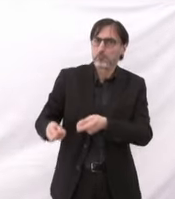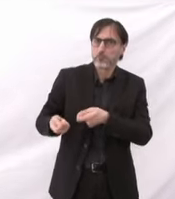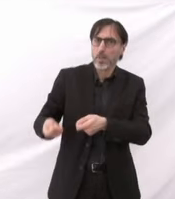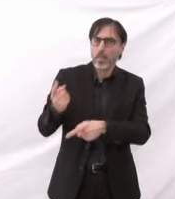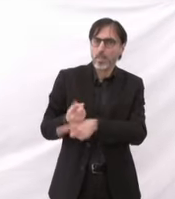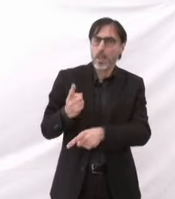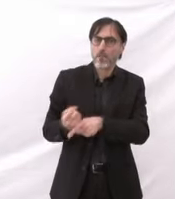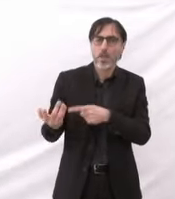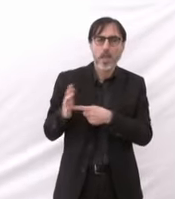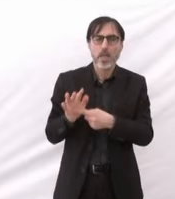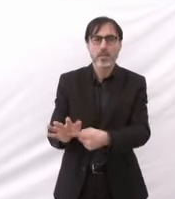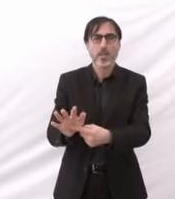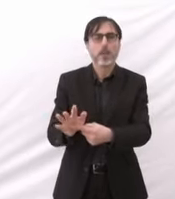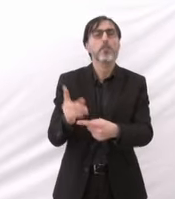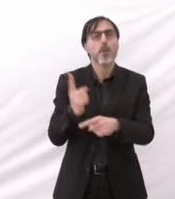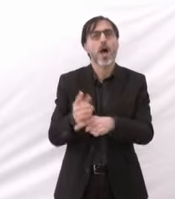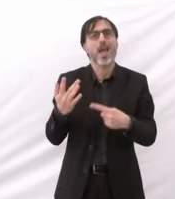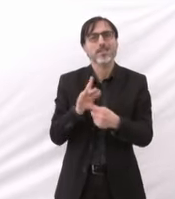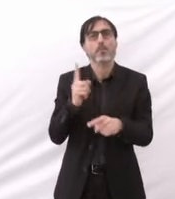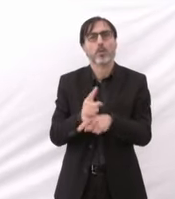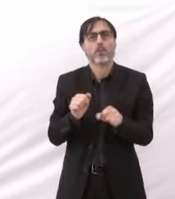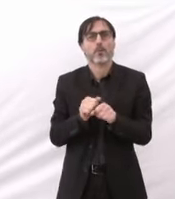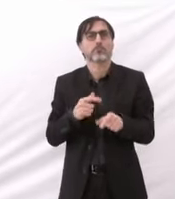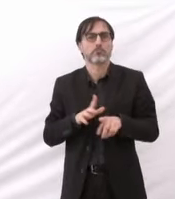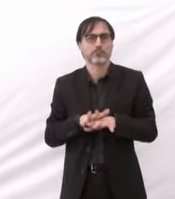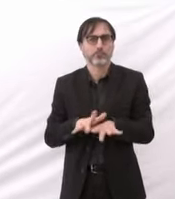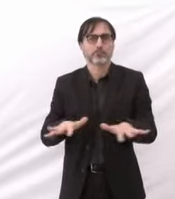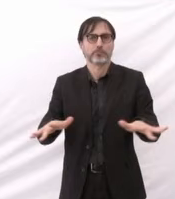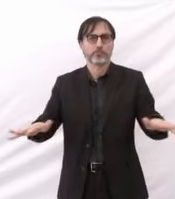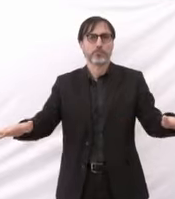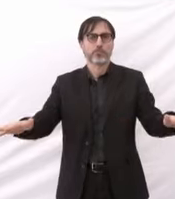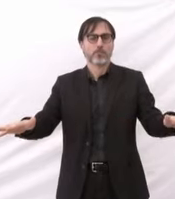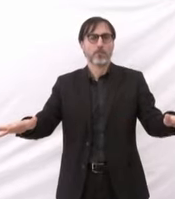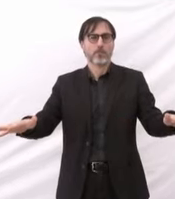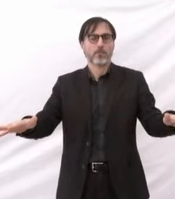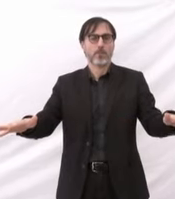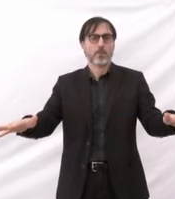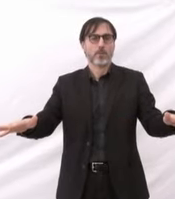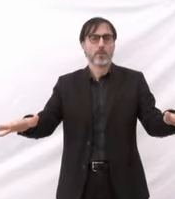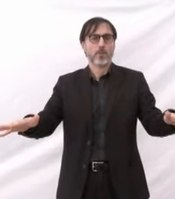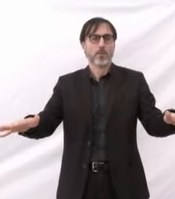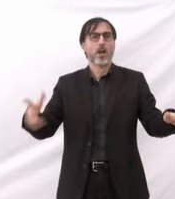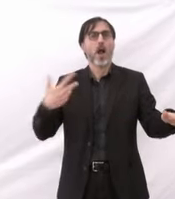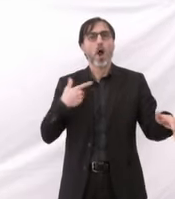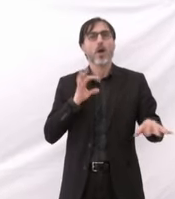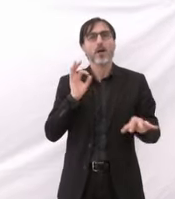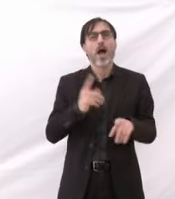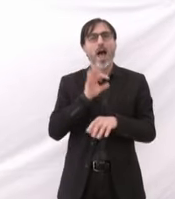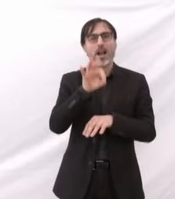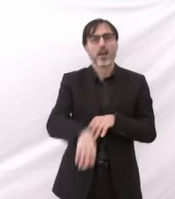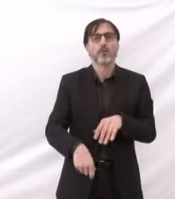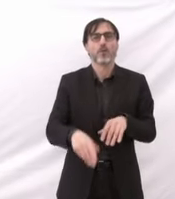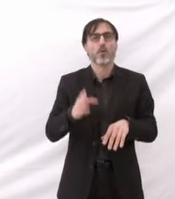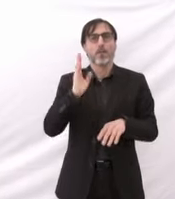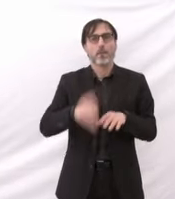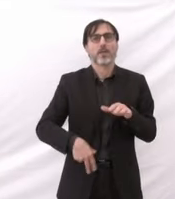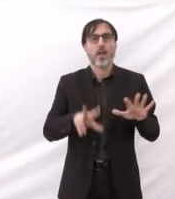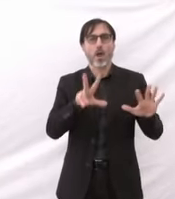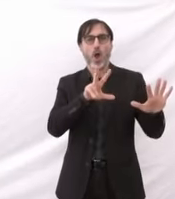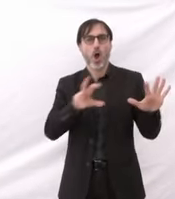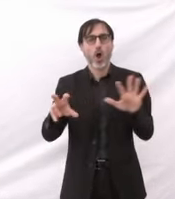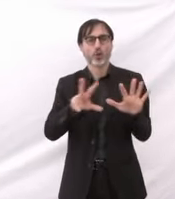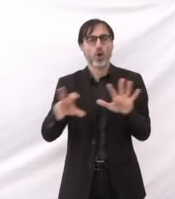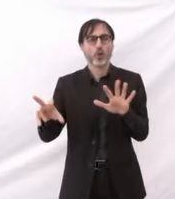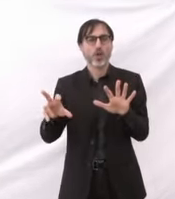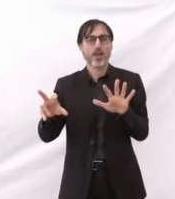un esempio da allargare. Allora lasciatemi andare alla metà dell'Ottocento, quello